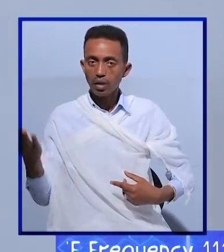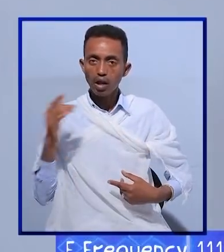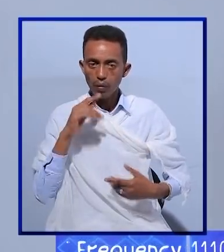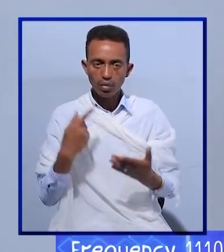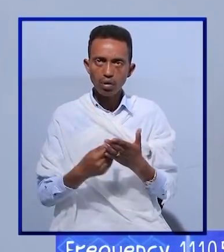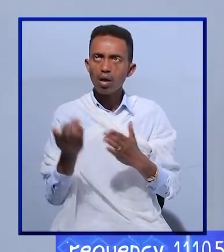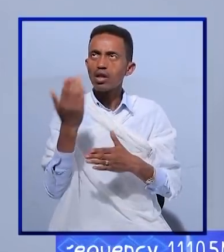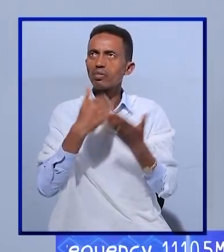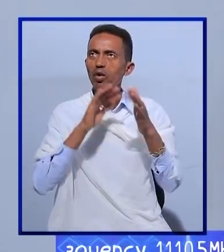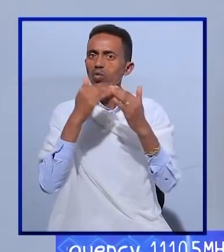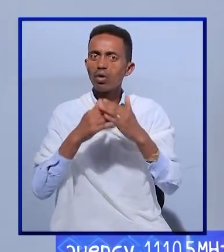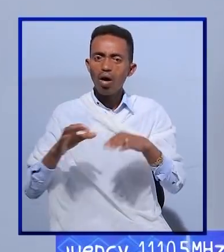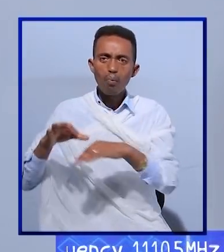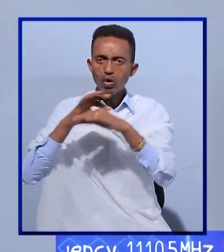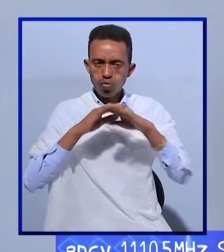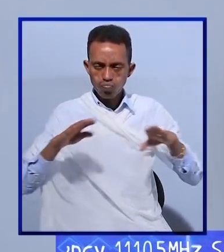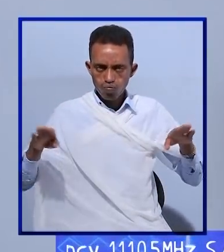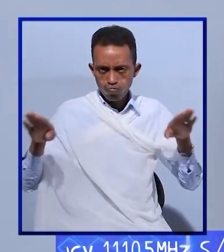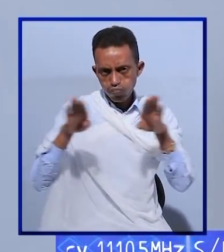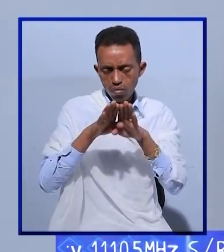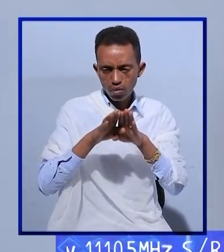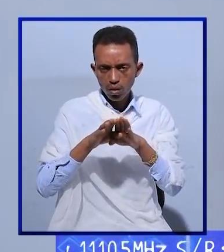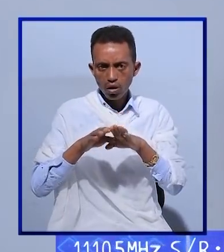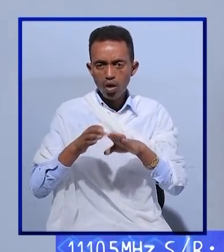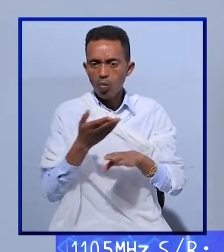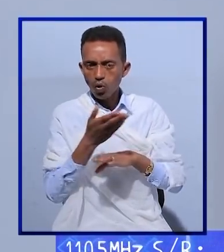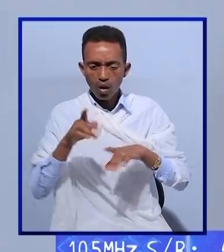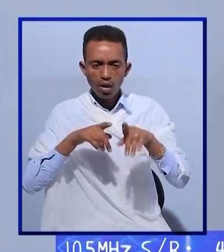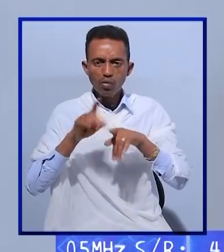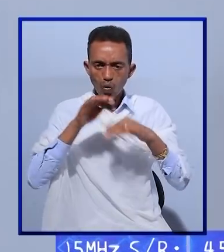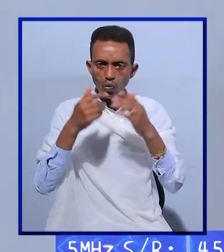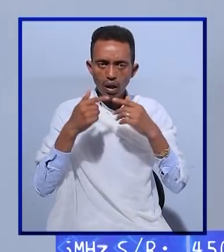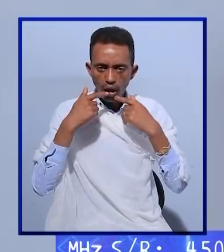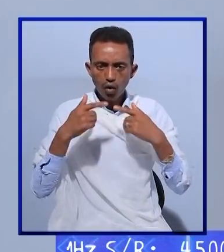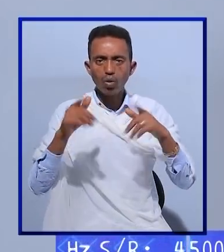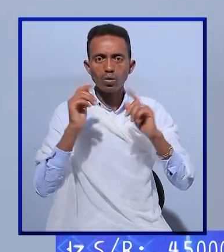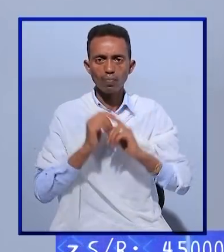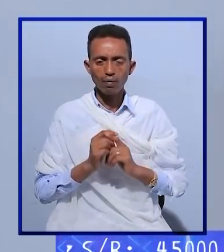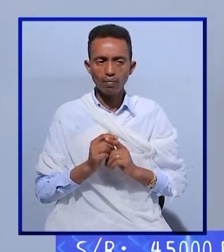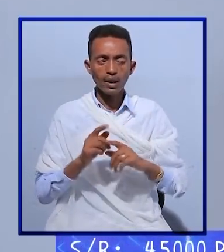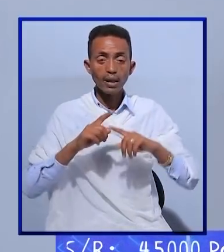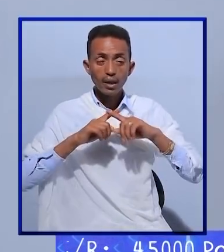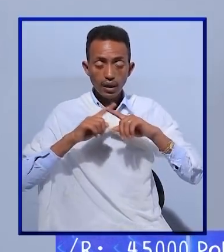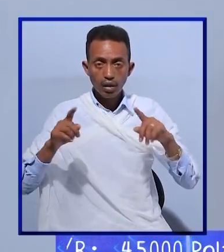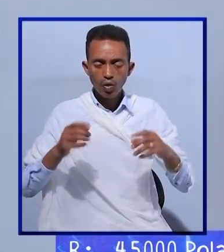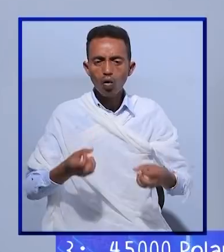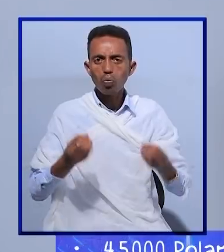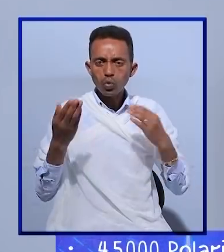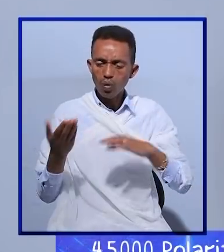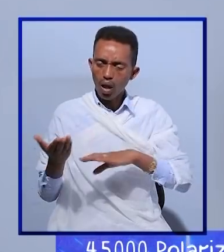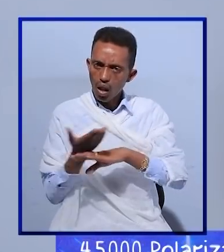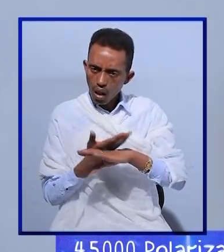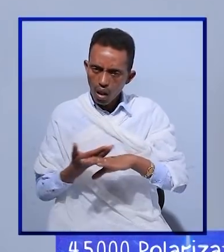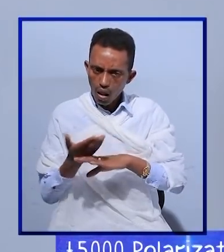ነበር። ሰማይ ምድሩ ተደባለቀብኝ። በጉዳዩ እንደማልስማማም ነገርኳቸው። ነገር ግን